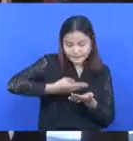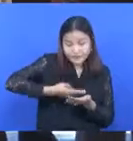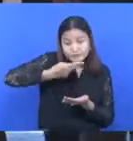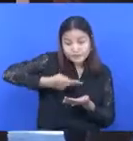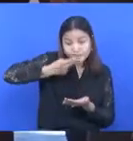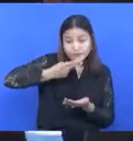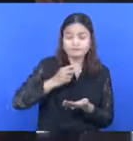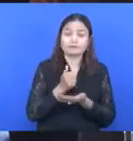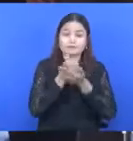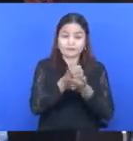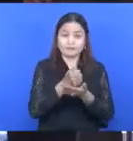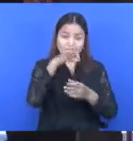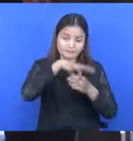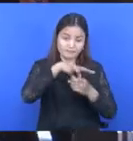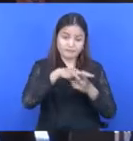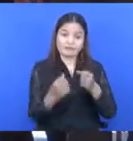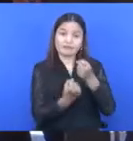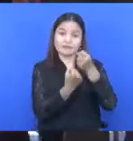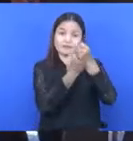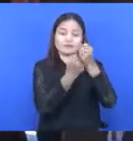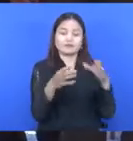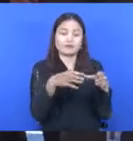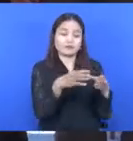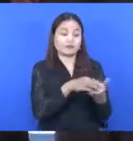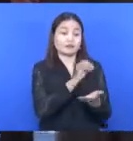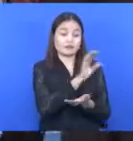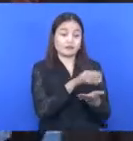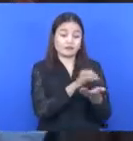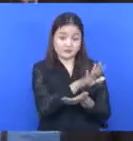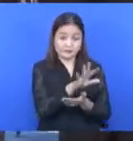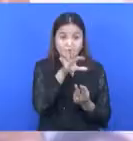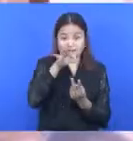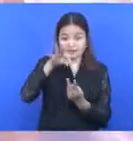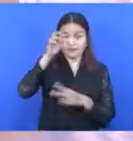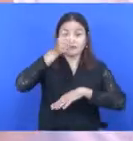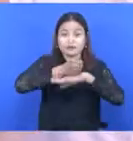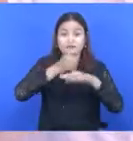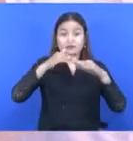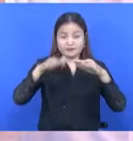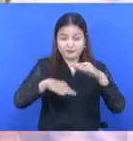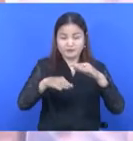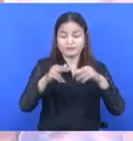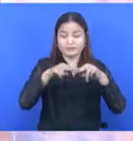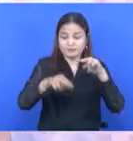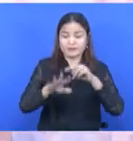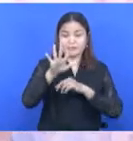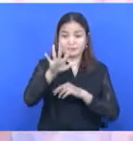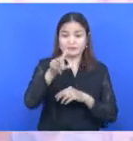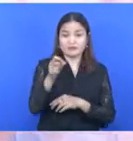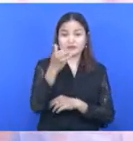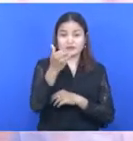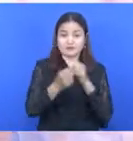គាំទ្រគណបកប្រជាជនកម្ពុជានៅក្នុងការបោះឆ្នោតជ្រើសរើសក្រុមប្រឹក្សាឃុំសង្កាត់អាណត្តិទី5កាលពីថ្ងៃទី5ខែមិថុនា